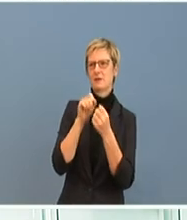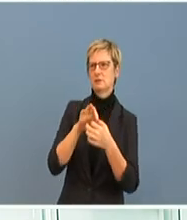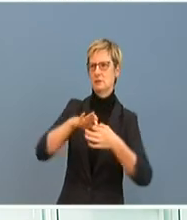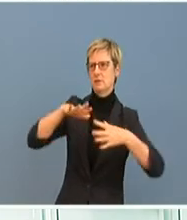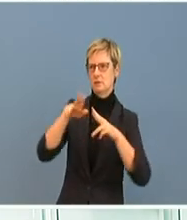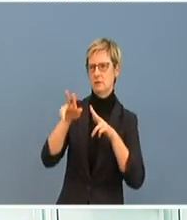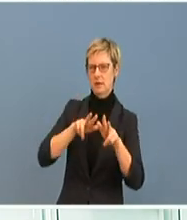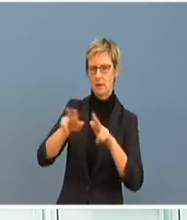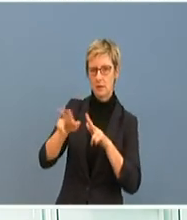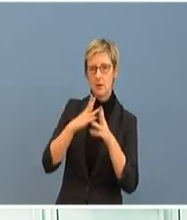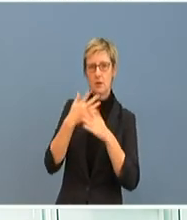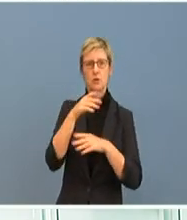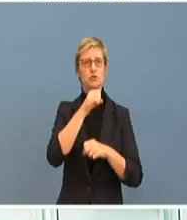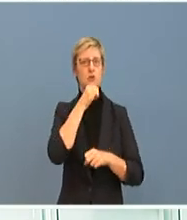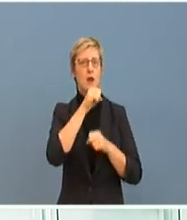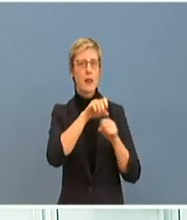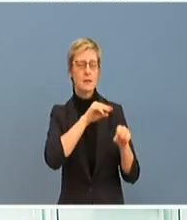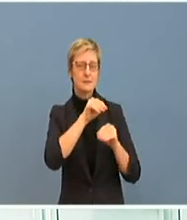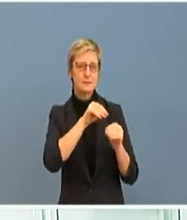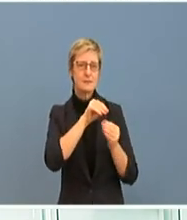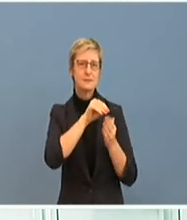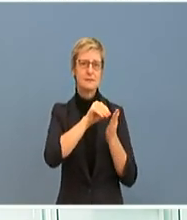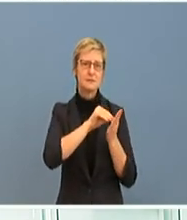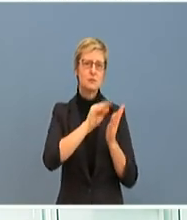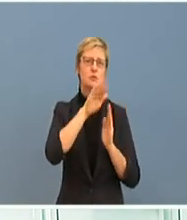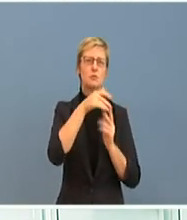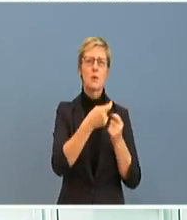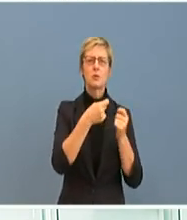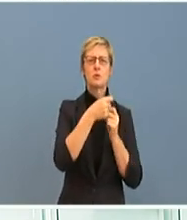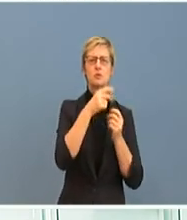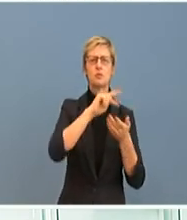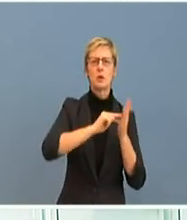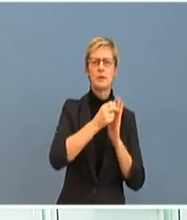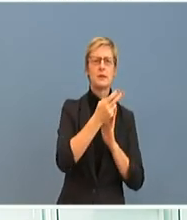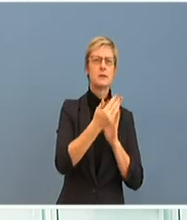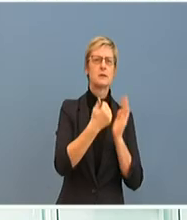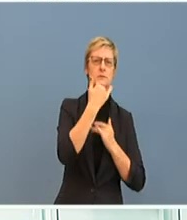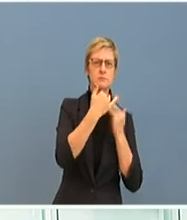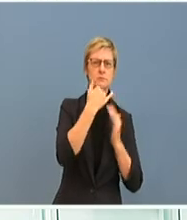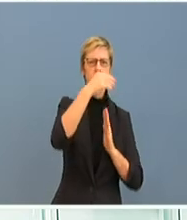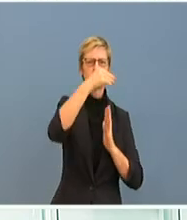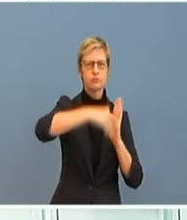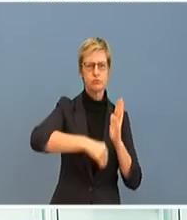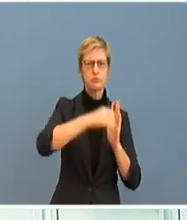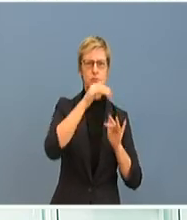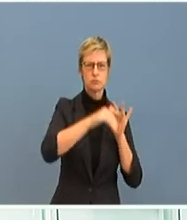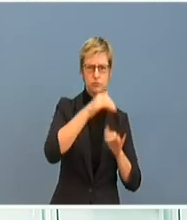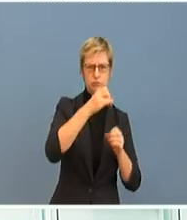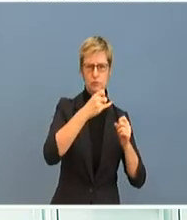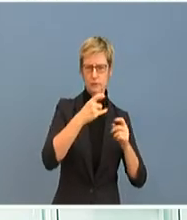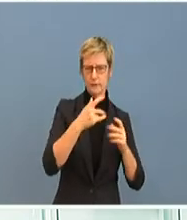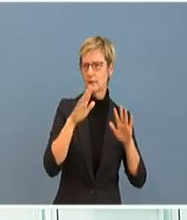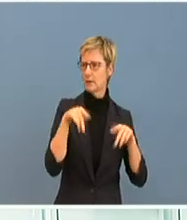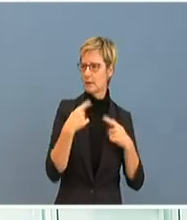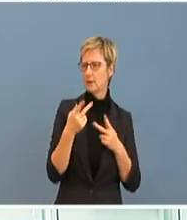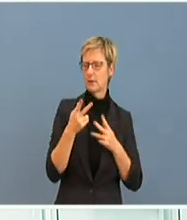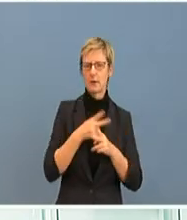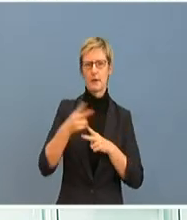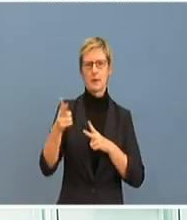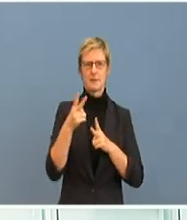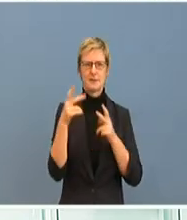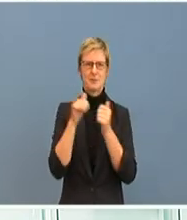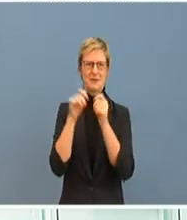Journalistinnen und Journalisten, die über Bundespolitik maßgeblich berichten. Wir veranstalten hier Pressekonferenzen und gewährleisten, dass